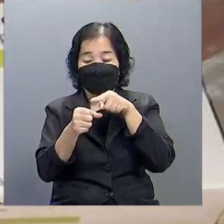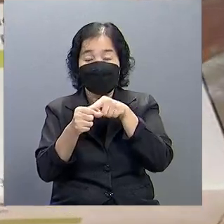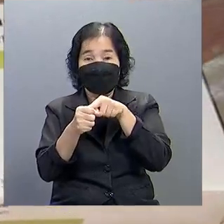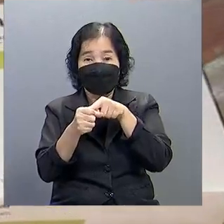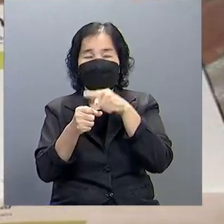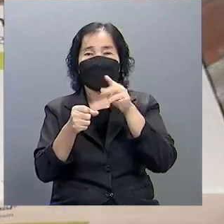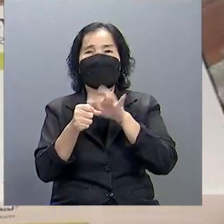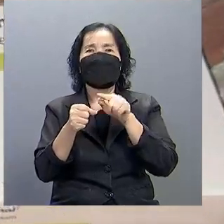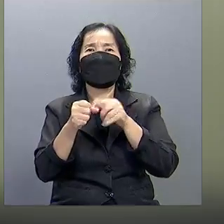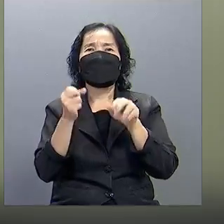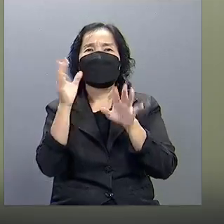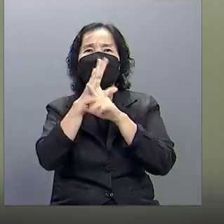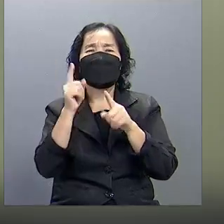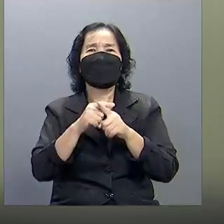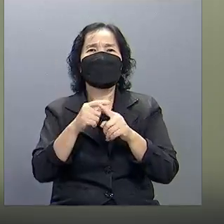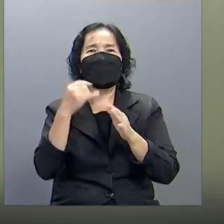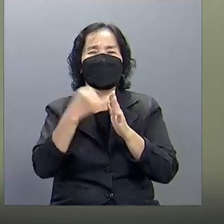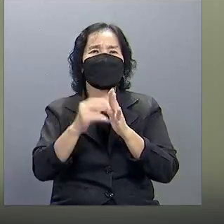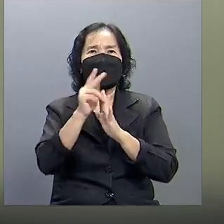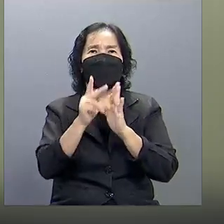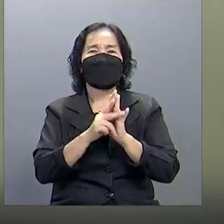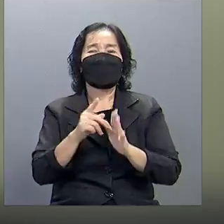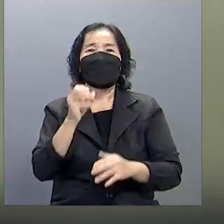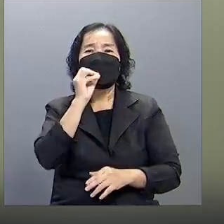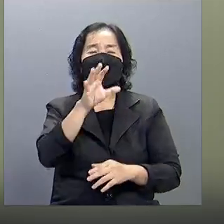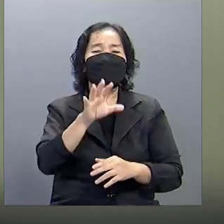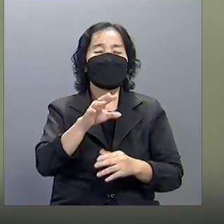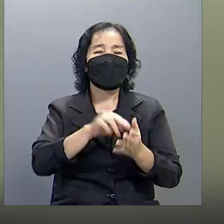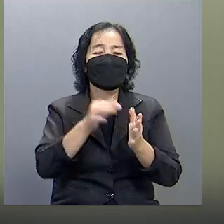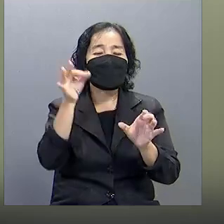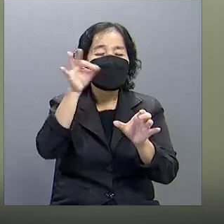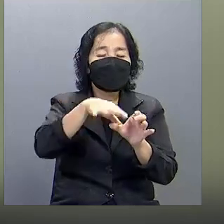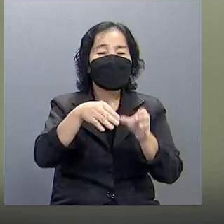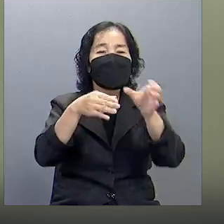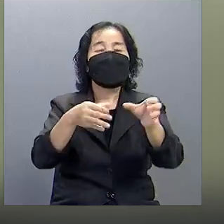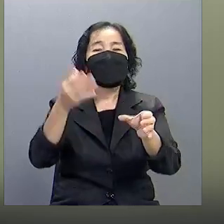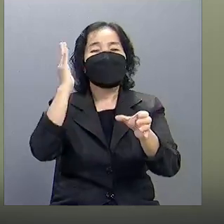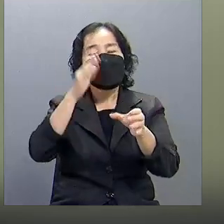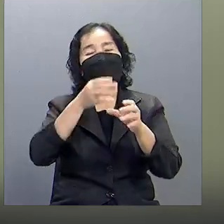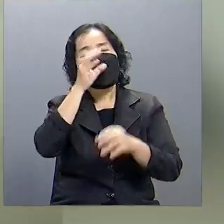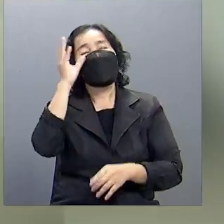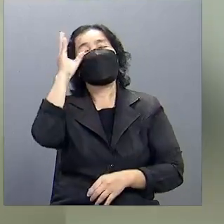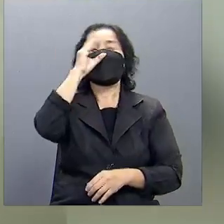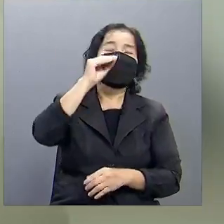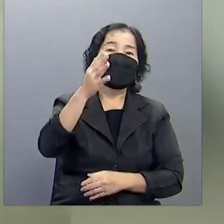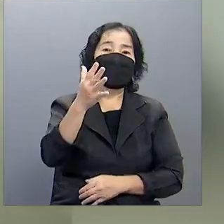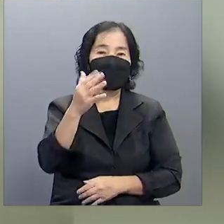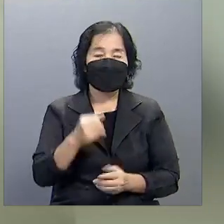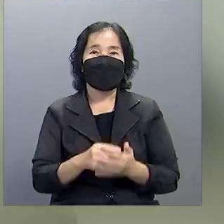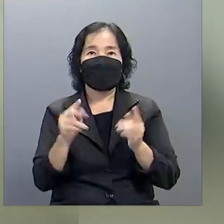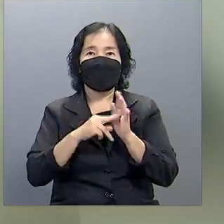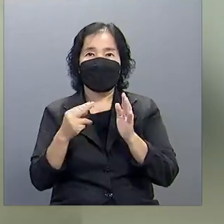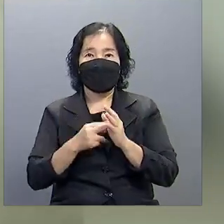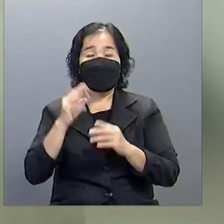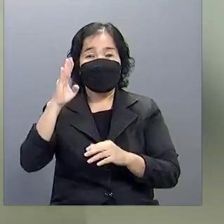ถูกไปใช้ในทางผิดกฎหมายเอาไปหม่อมคนได้น่ะครับอ้าเขาอย่าลืมเธอทำให้บริษัทโรสเนี่ยเลยตัดสินใจนั้นในการทำโดยใส่